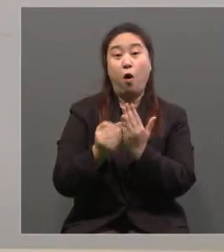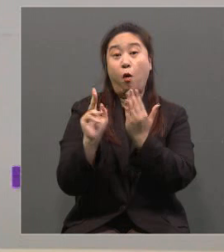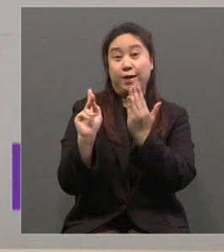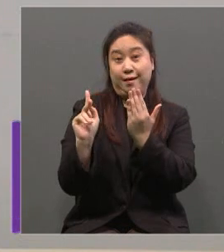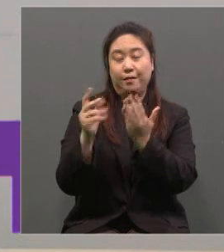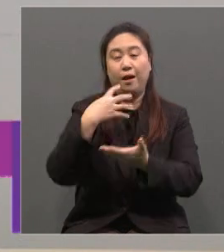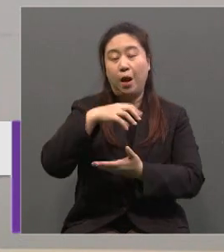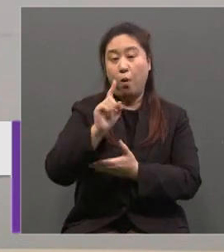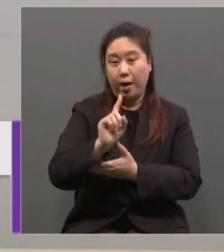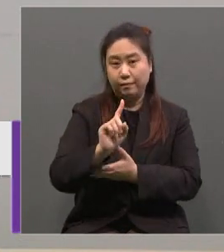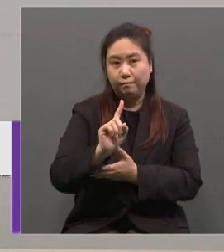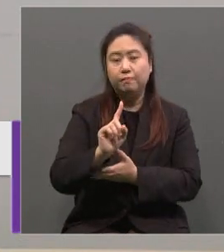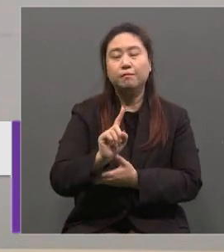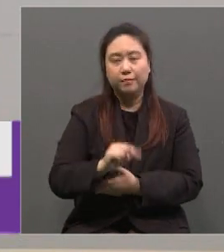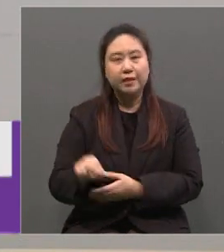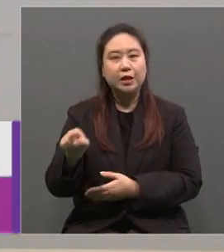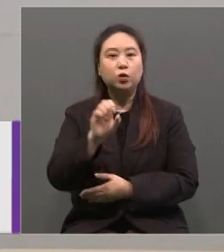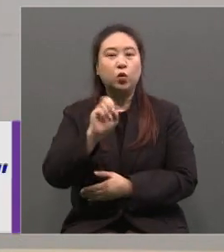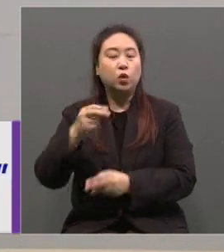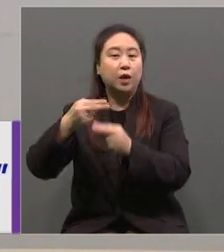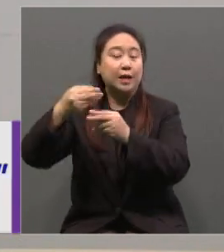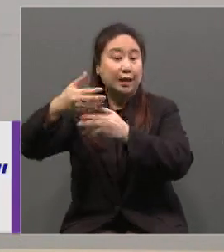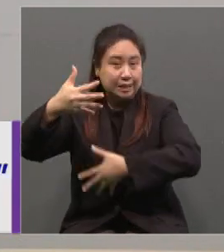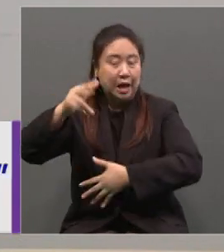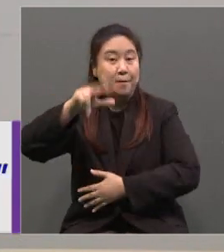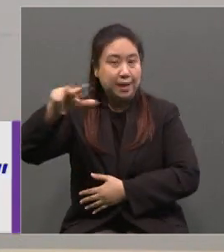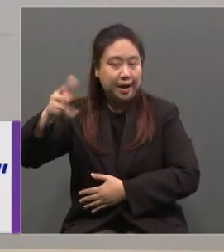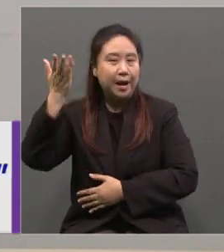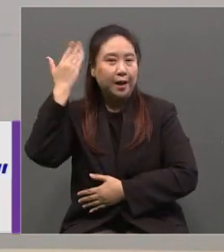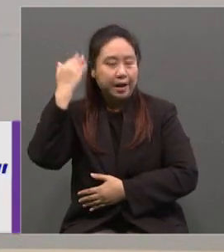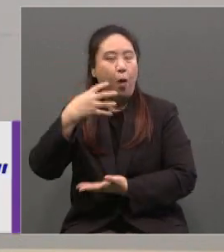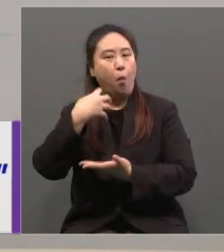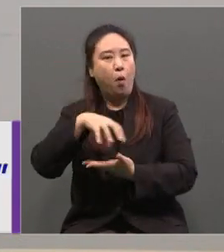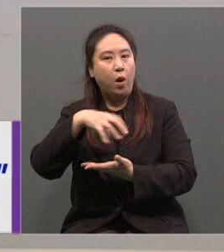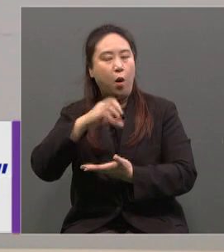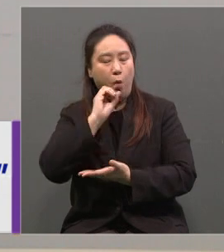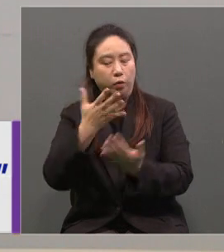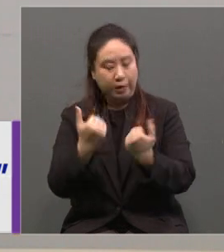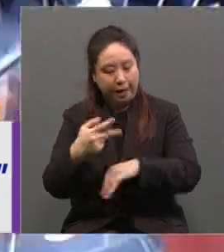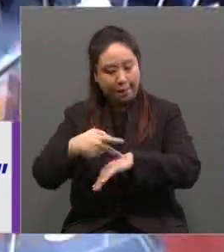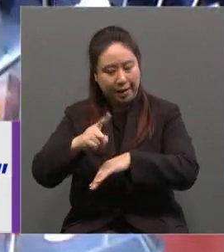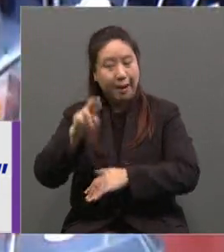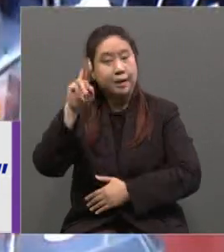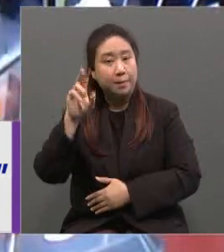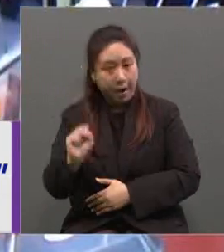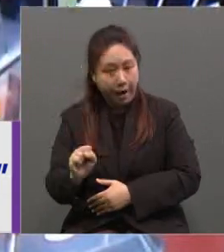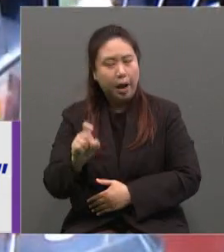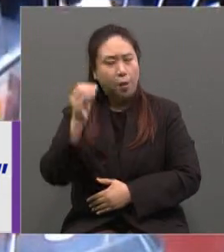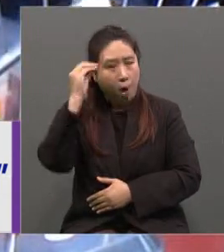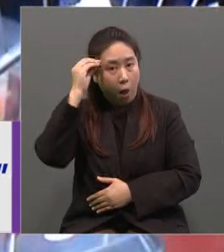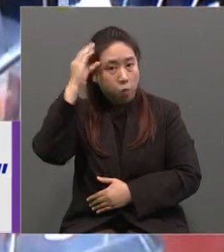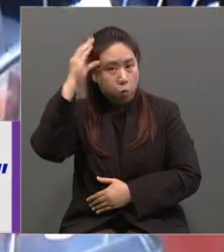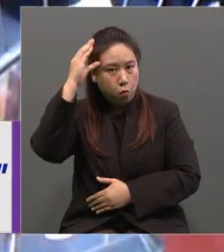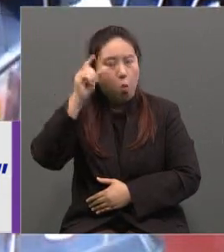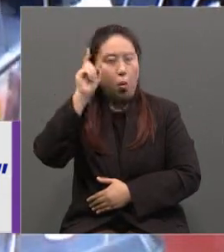ว่ากรณีที่นายอดิศรเพียงเกตสสบัญชีรายชื่อเพื่อไทยให้สัมภาษณ์ที่ระบุว่าตำแหน่งประธานสภานอกจากมีความรู้แล้ว